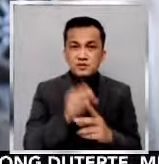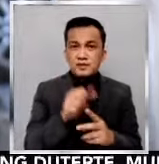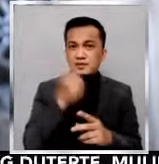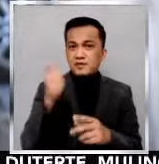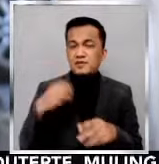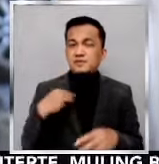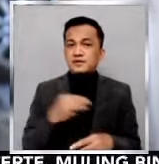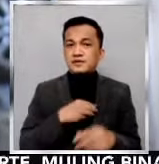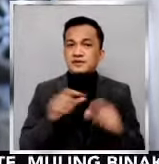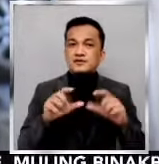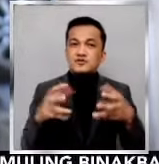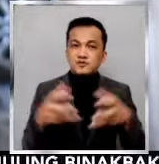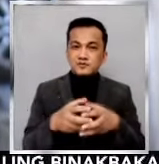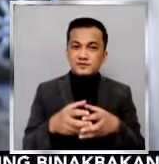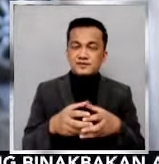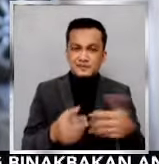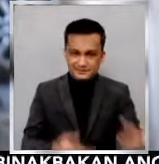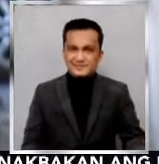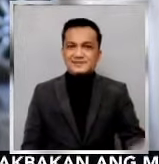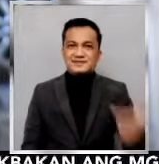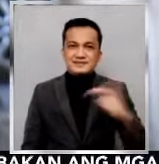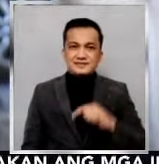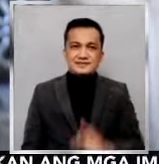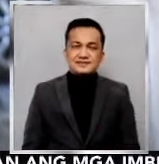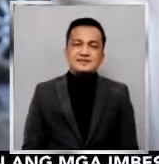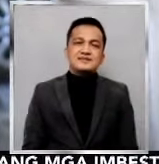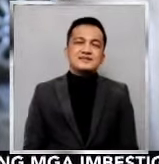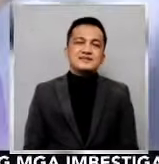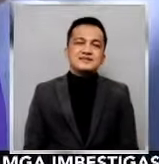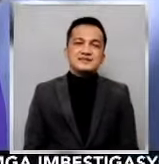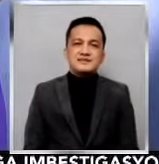John Consulta, nakatutok, 24 Oras.